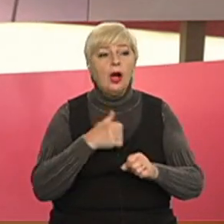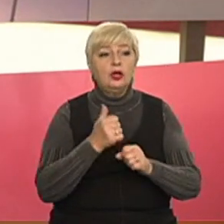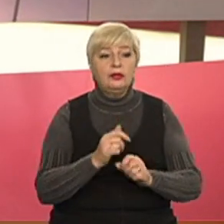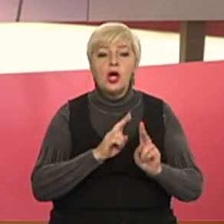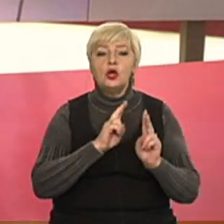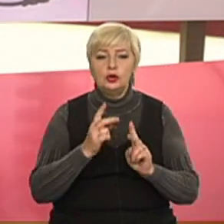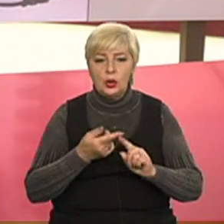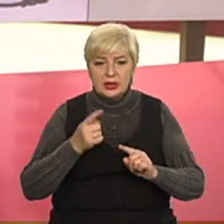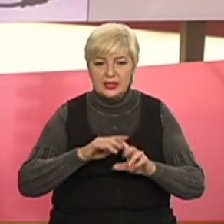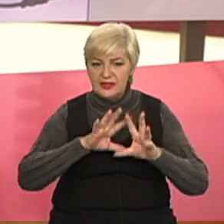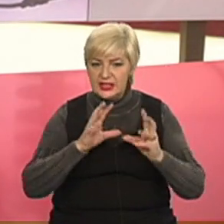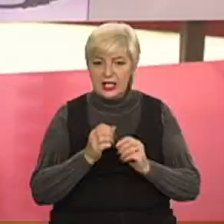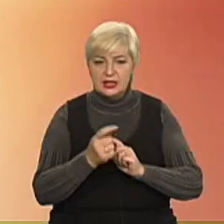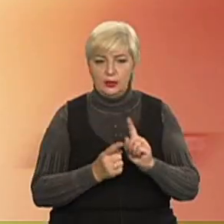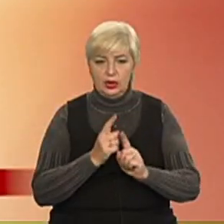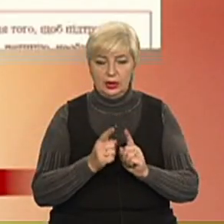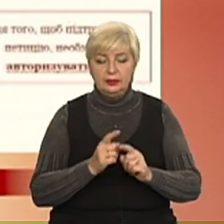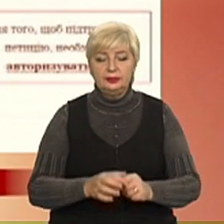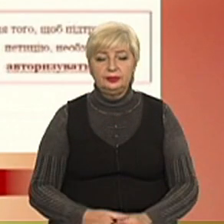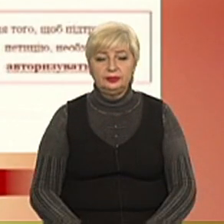хто все це змінив? Деталі в сюжеті.